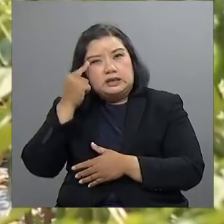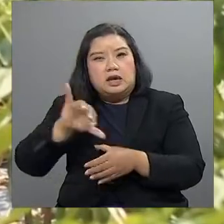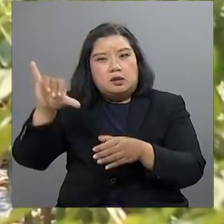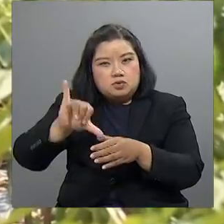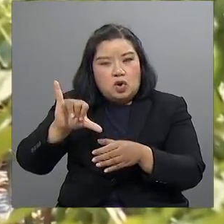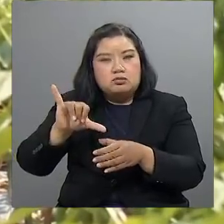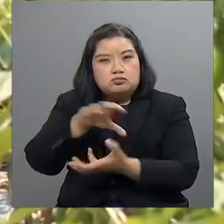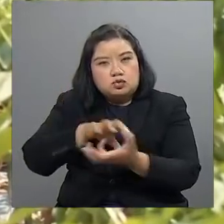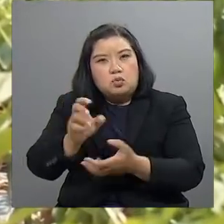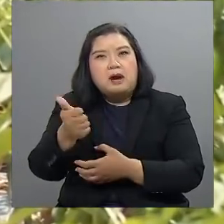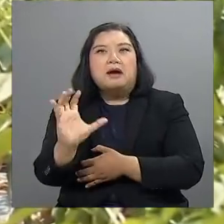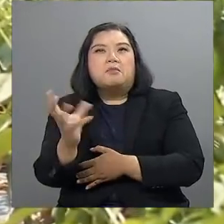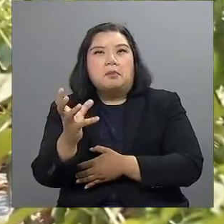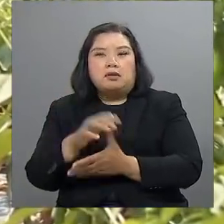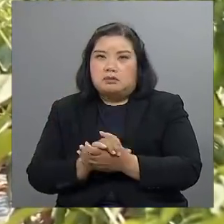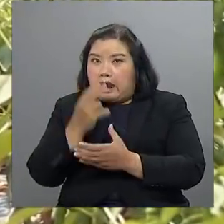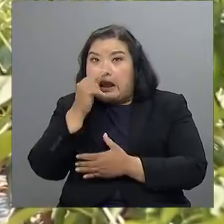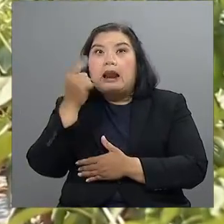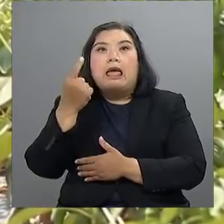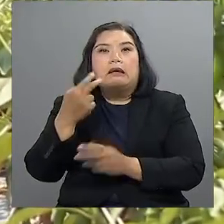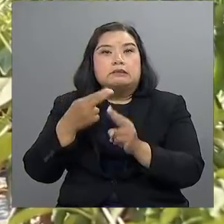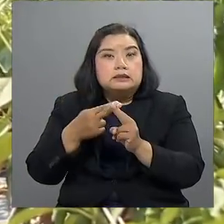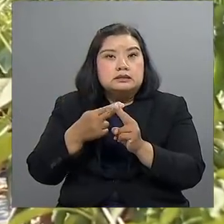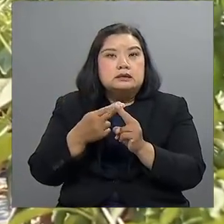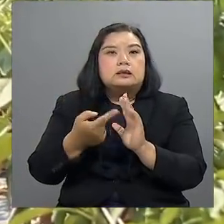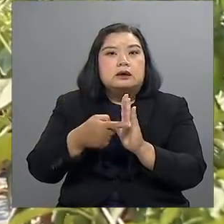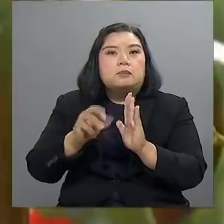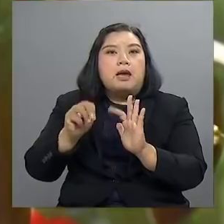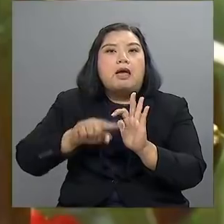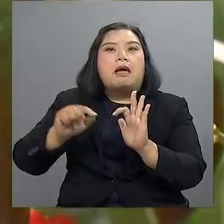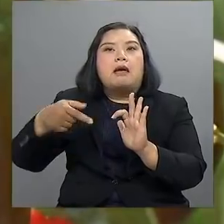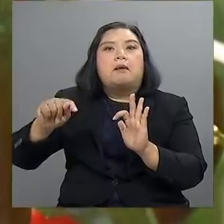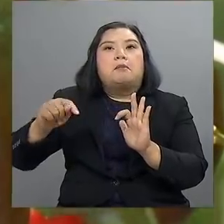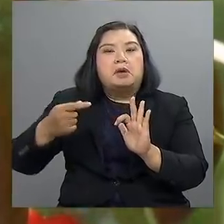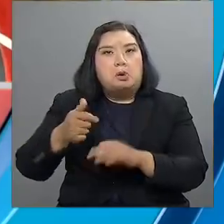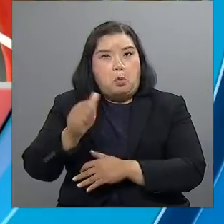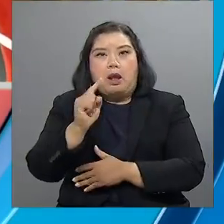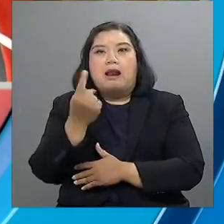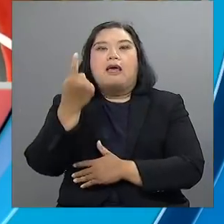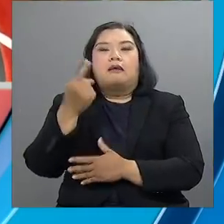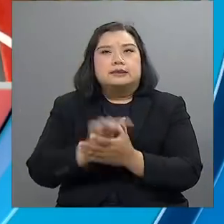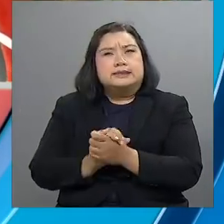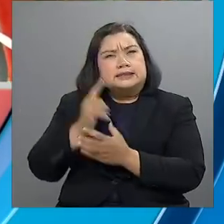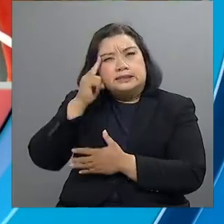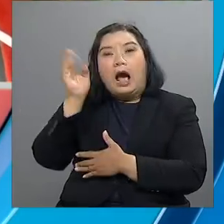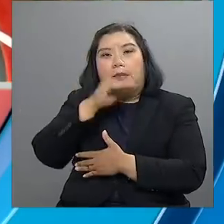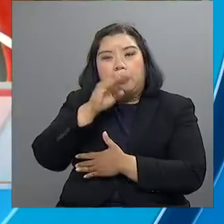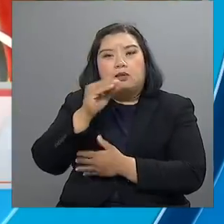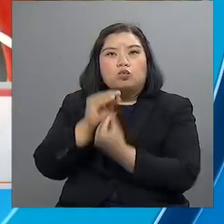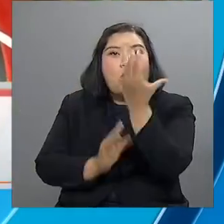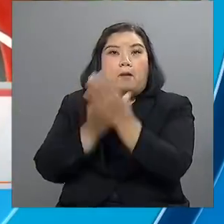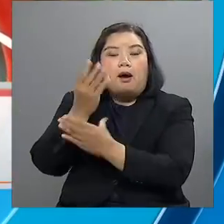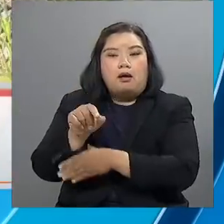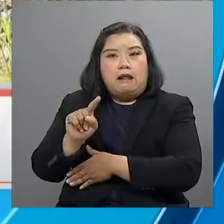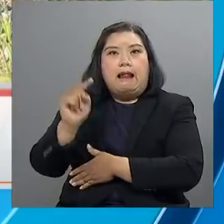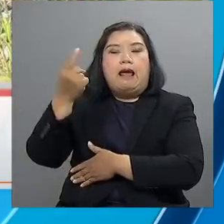คยรู้จักเหมือนกันนะสายพันธุ์นี้แต่คุณผู้ชมต้องบอกว่าพริกเนี่ยน่าจะเป็นพืชอีกชนิดหนึ่งที่เราไม่ค่อยได้ยินปัญหาการล้นตลาดน ะ